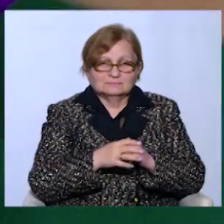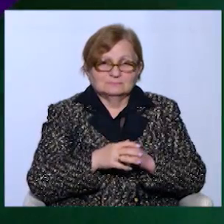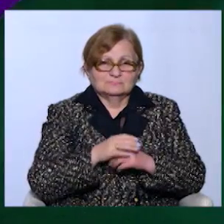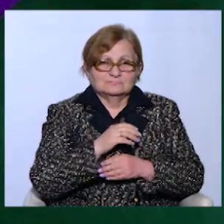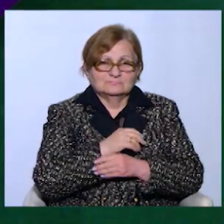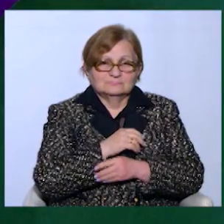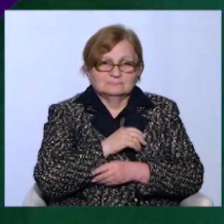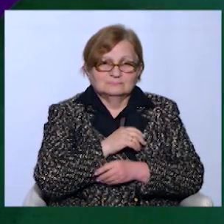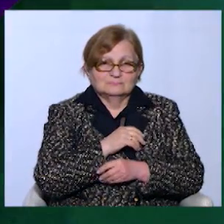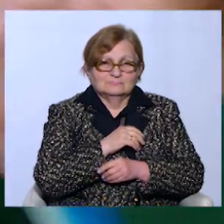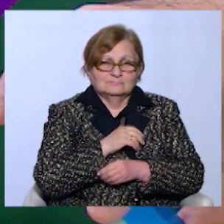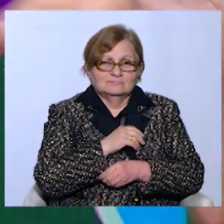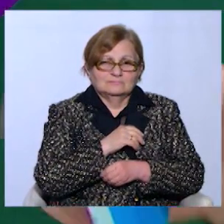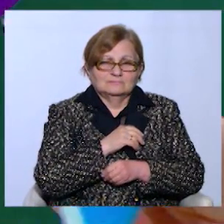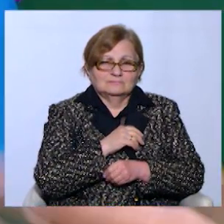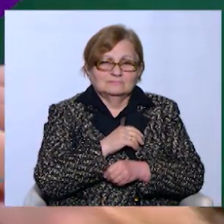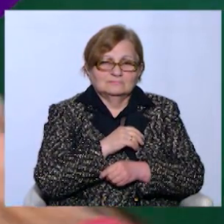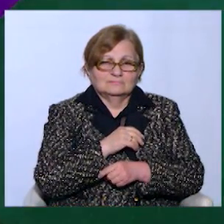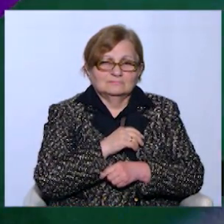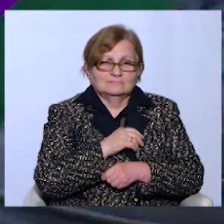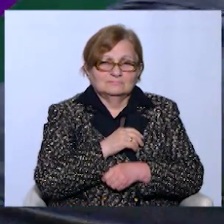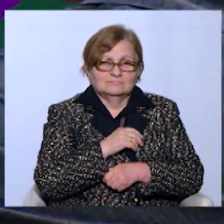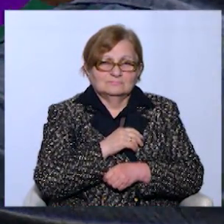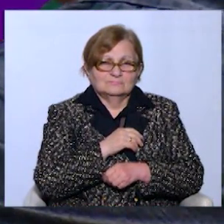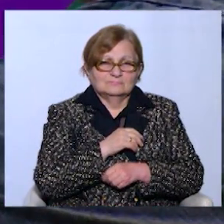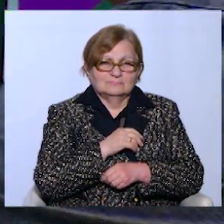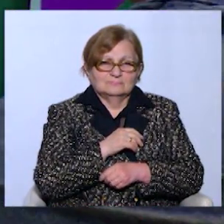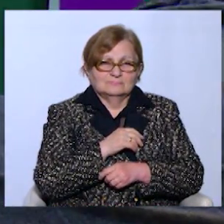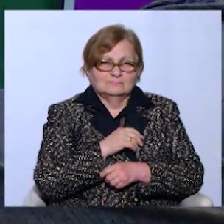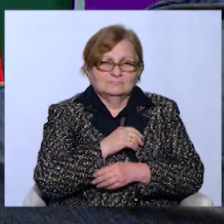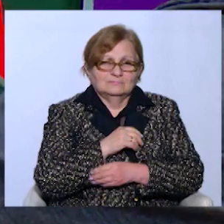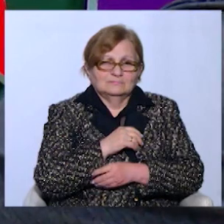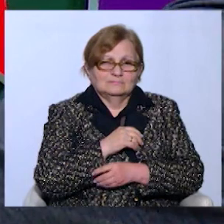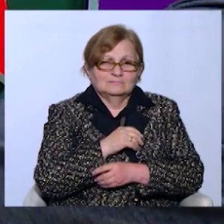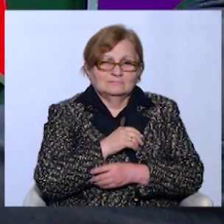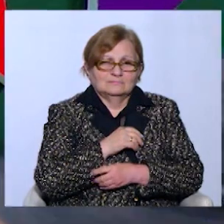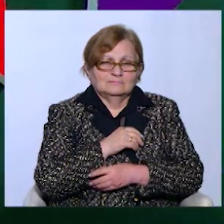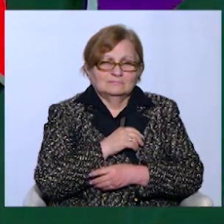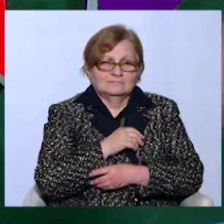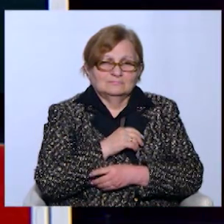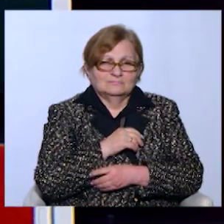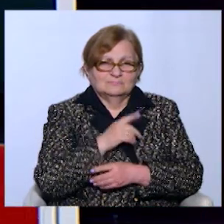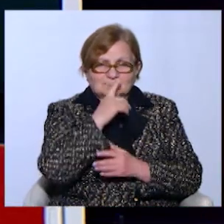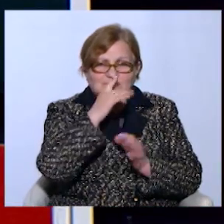ეს აქ ავიღებ ახლა აი ამ ფიგურას და აი ასე მივადებ.